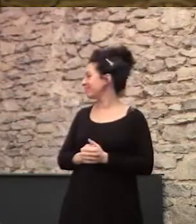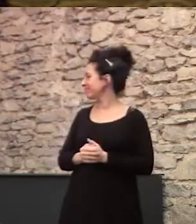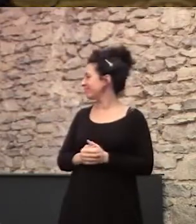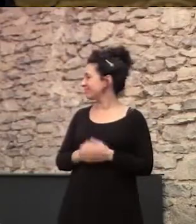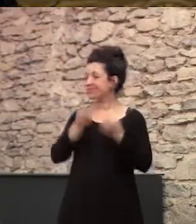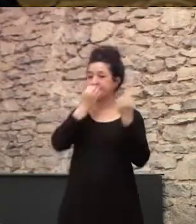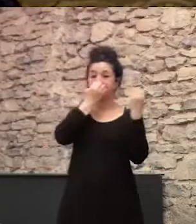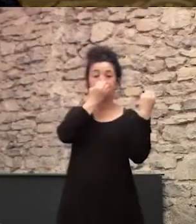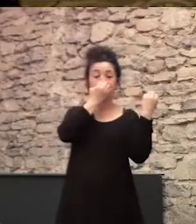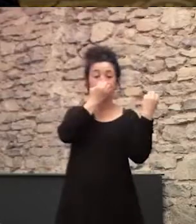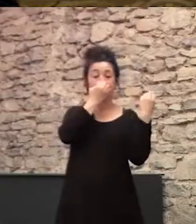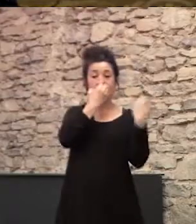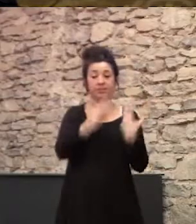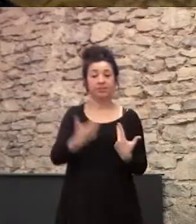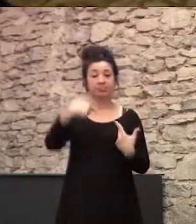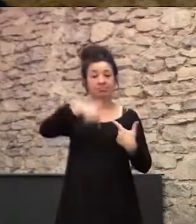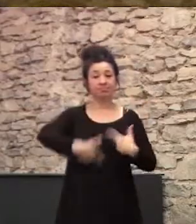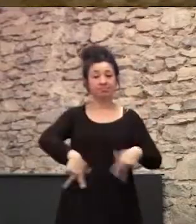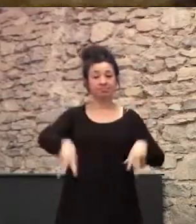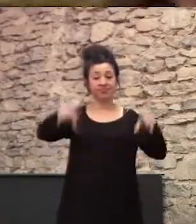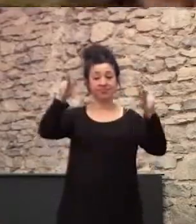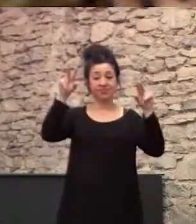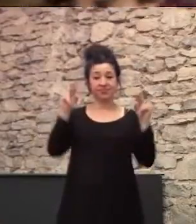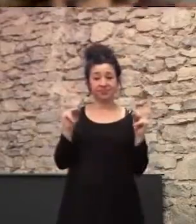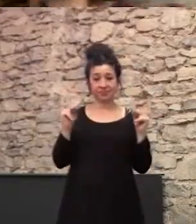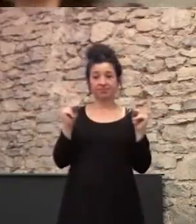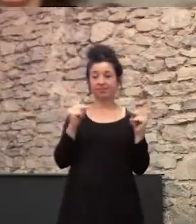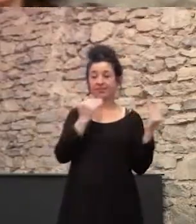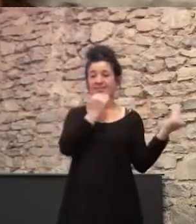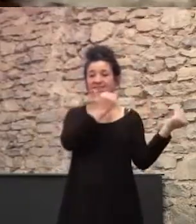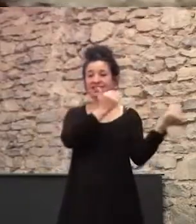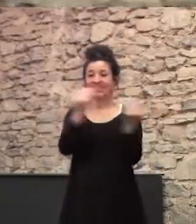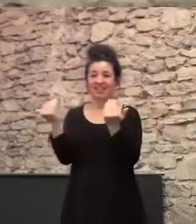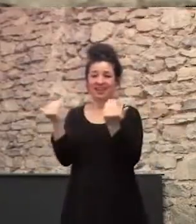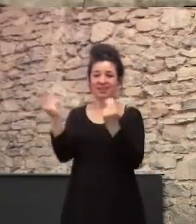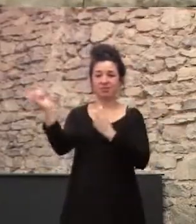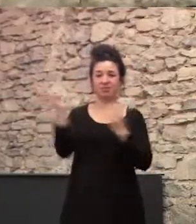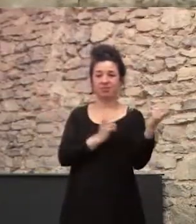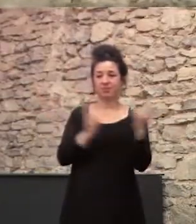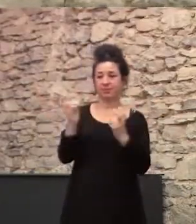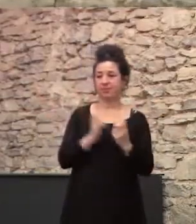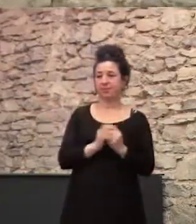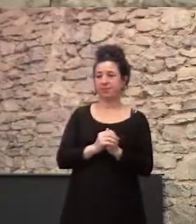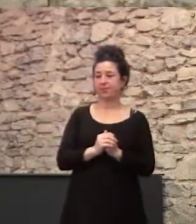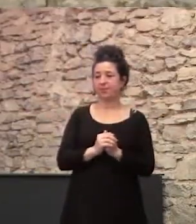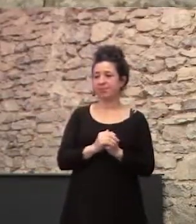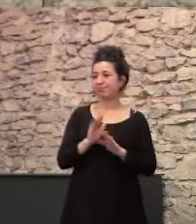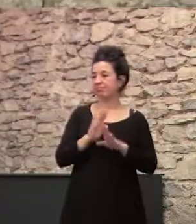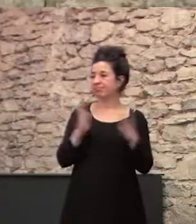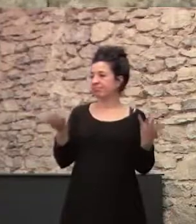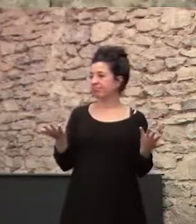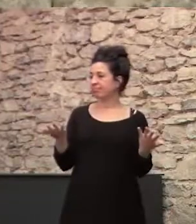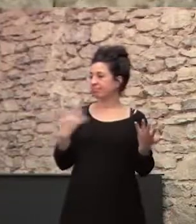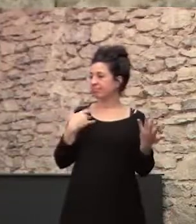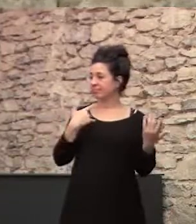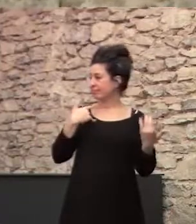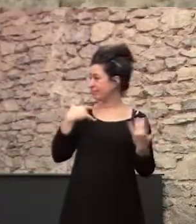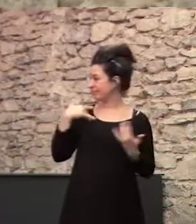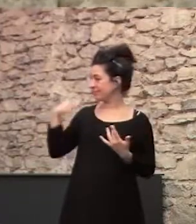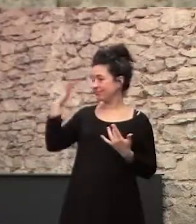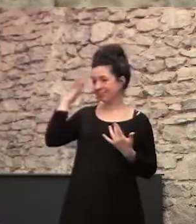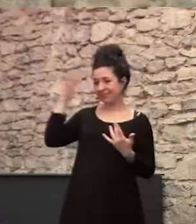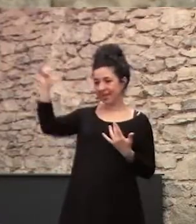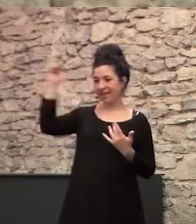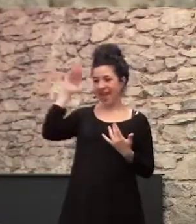Bueno, ba, horrela itzeko dugu, bai, eskarrik asko etortzagatik, eta, bueno, aventura